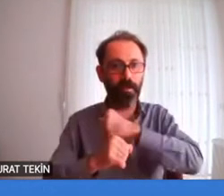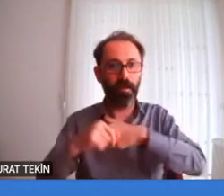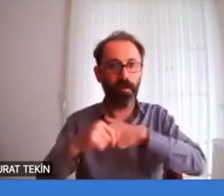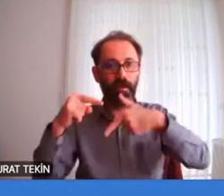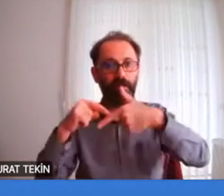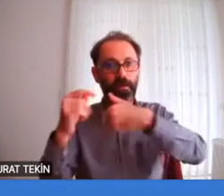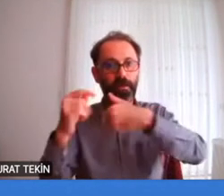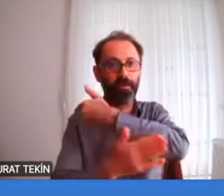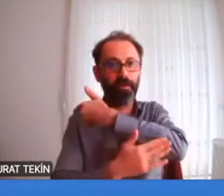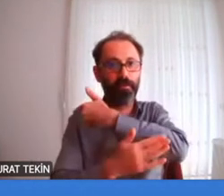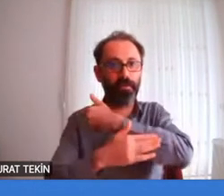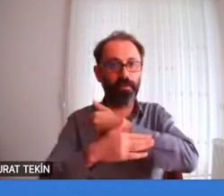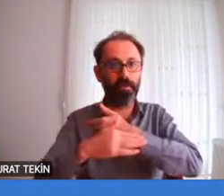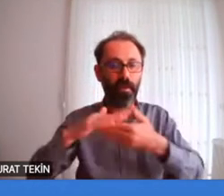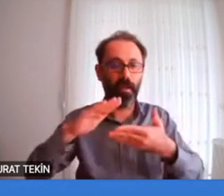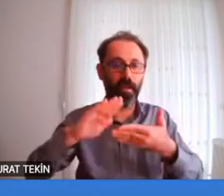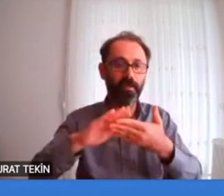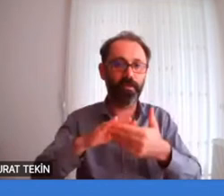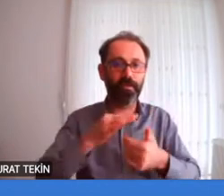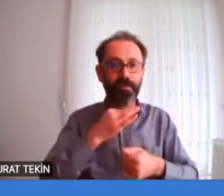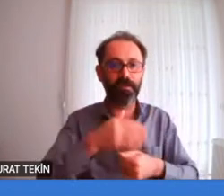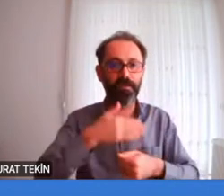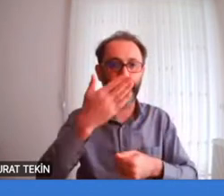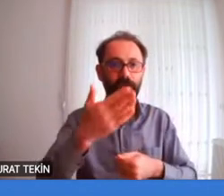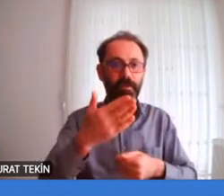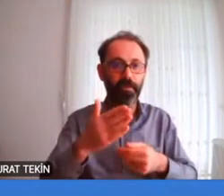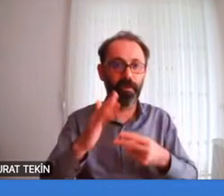tebrik ediyorum. Teknik ekibi tebrik ediyorum.